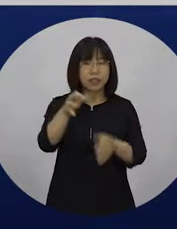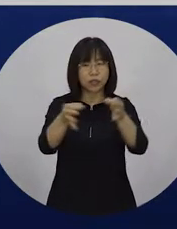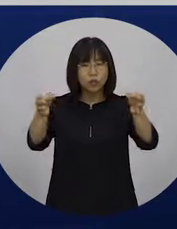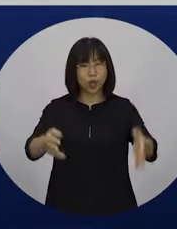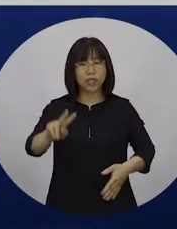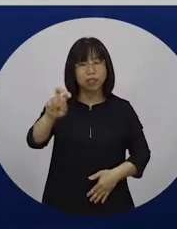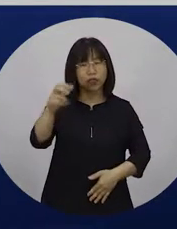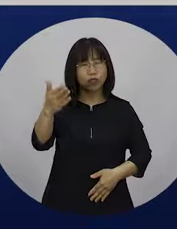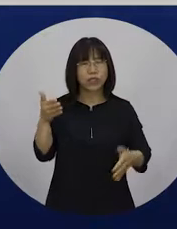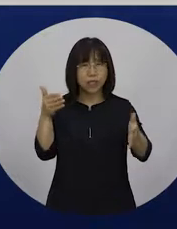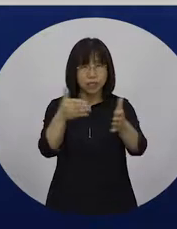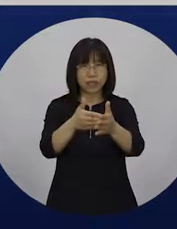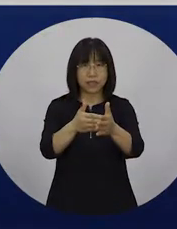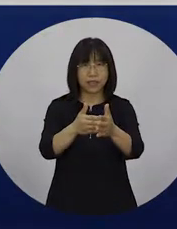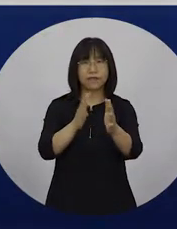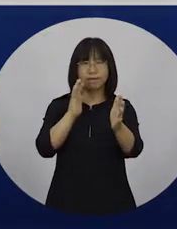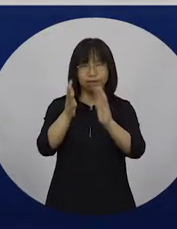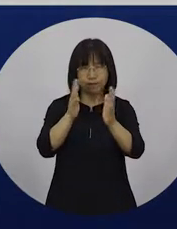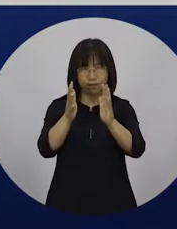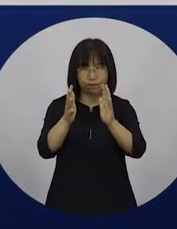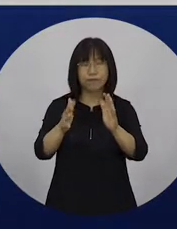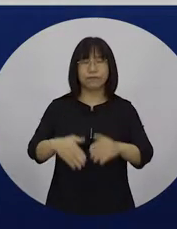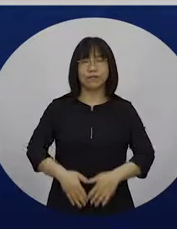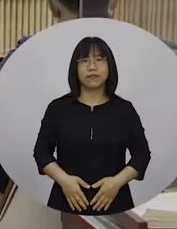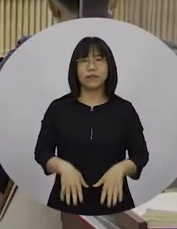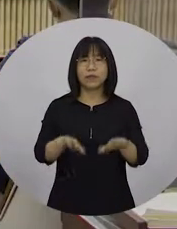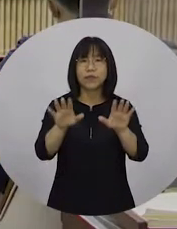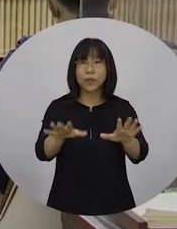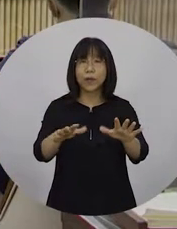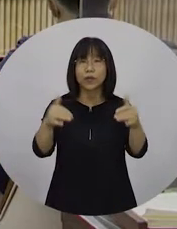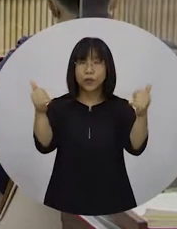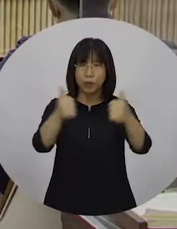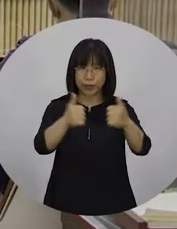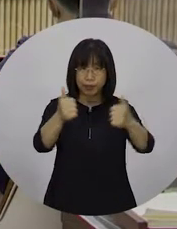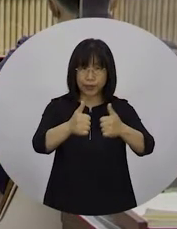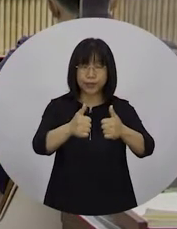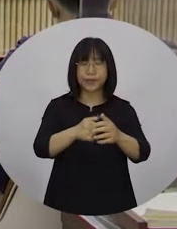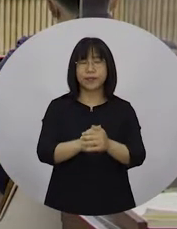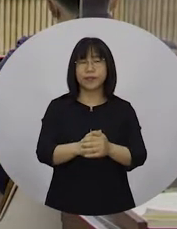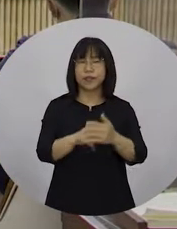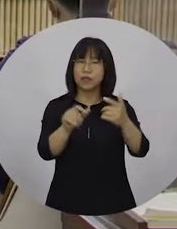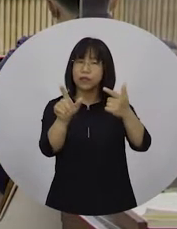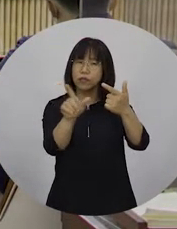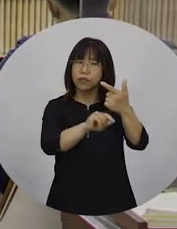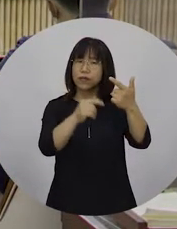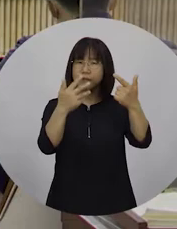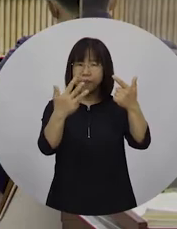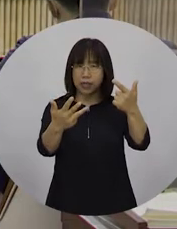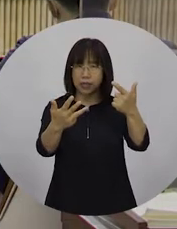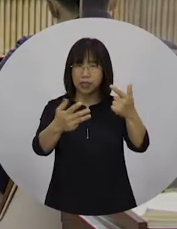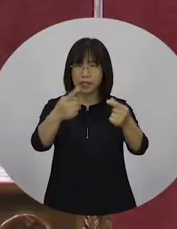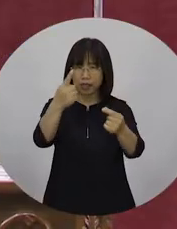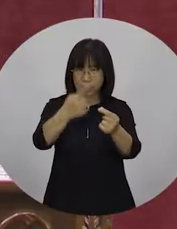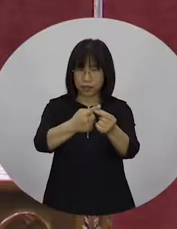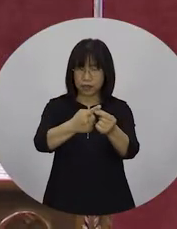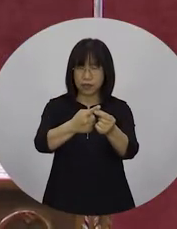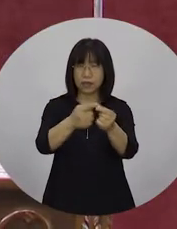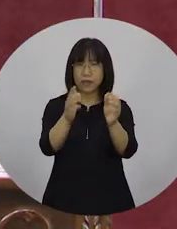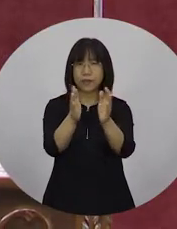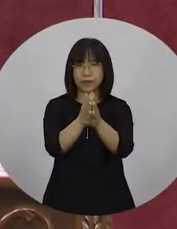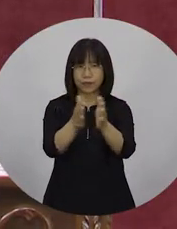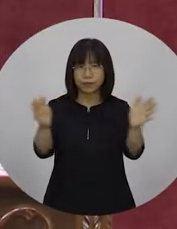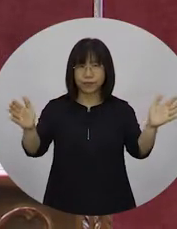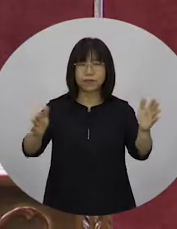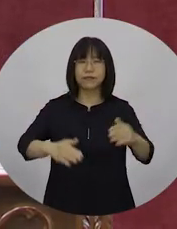29일까지 22일간 열립니다 제 280회 서울특별시 강서구 2 회 제 1차 정 4배가